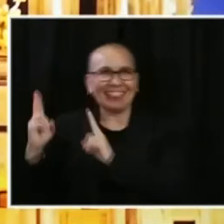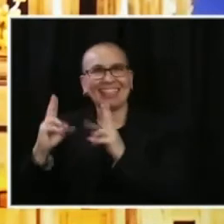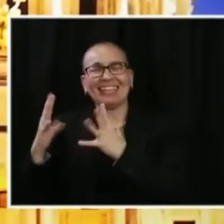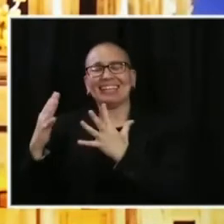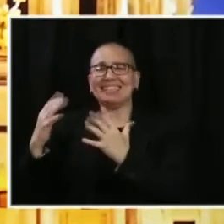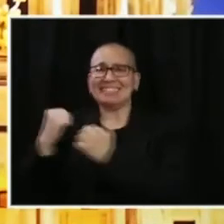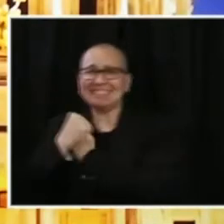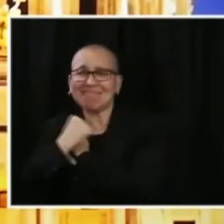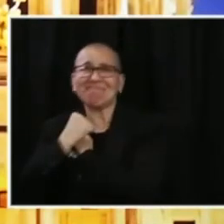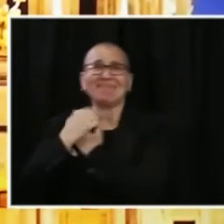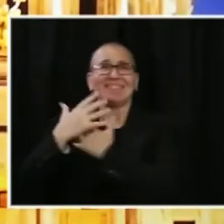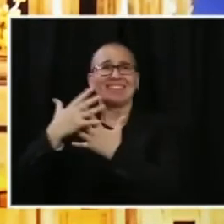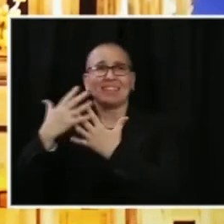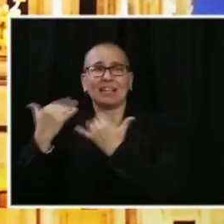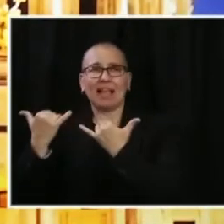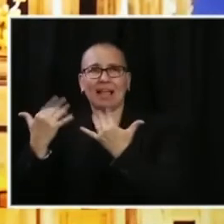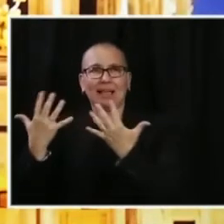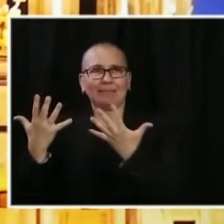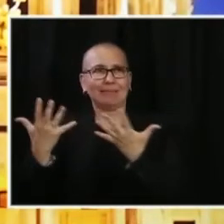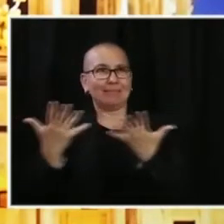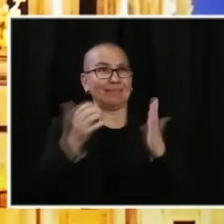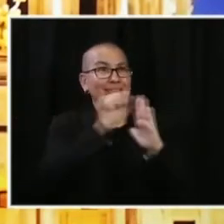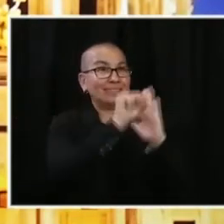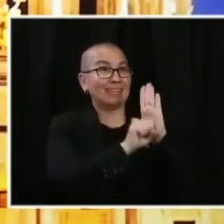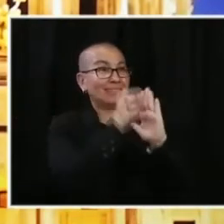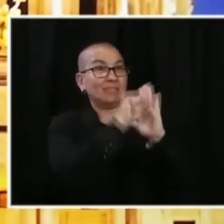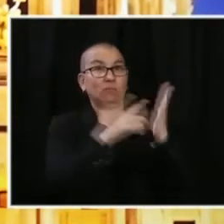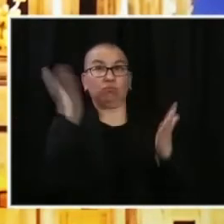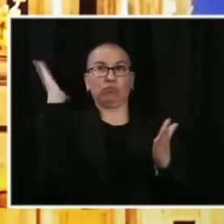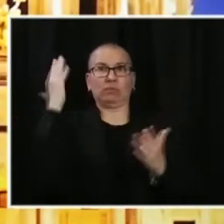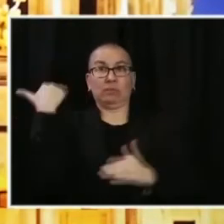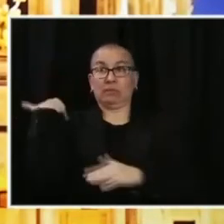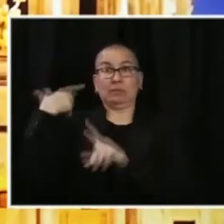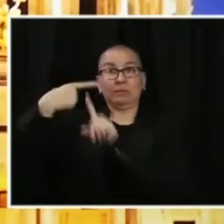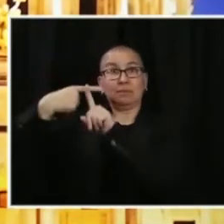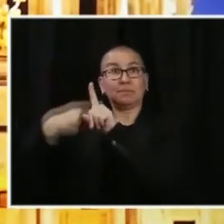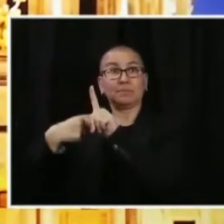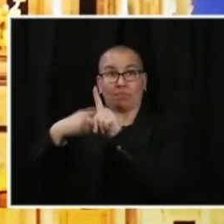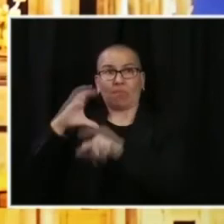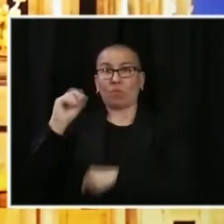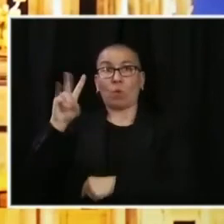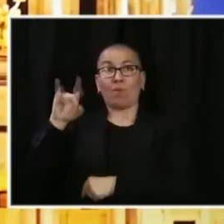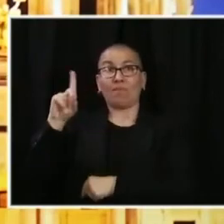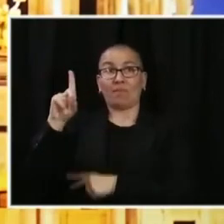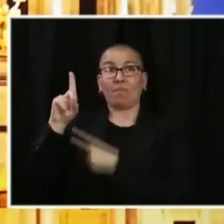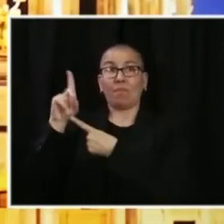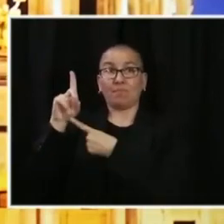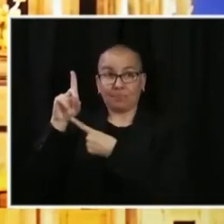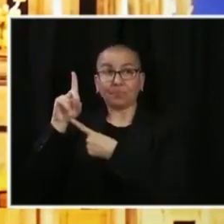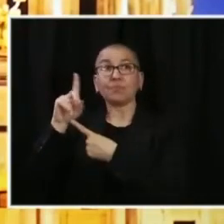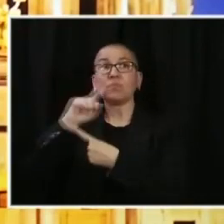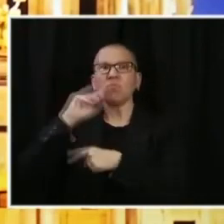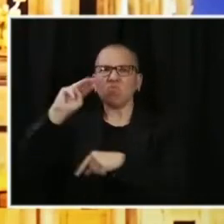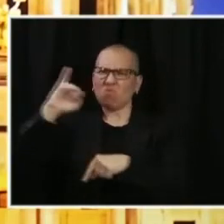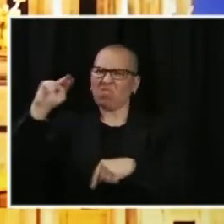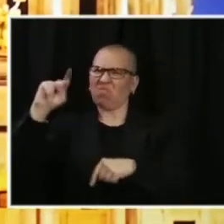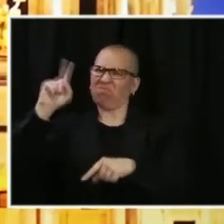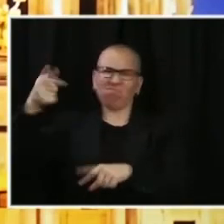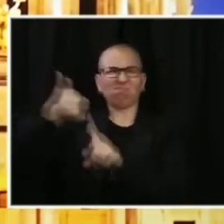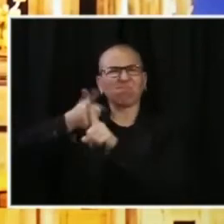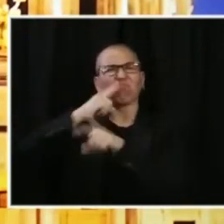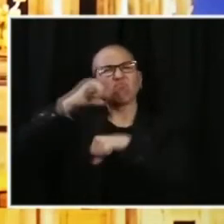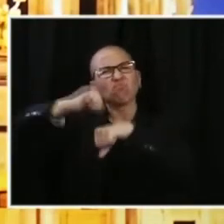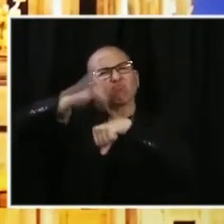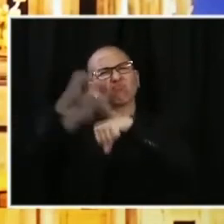nó nhưng chơi vừa bao vừa giờ rồi chúng ta nhà nó hay lụa cho này họ lựa chọn yêu lâu, có việc của chúa nó,